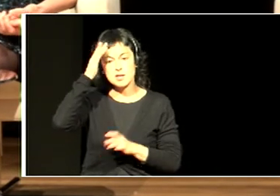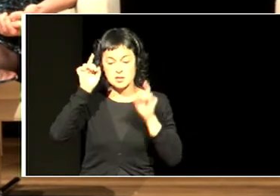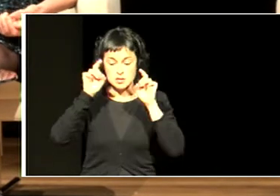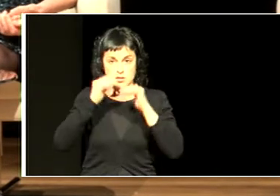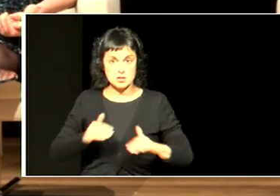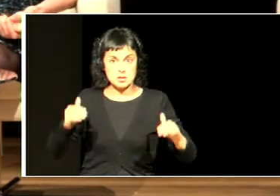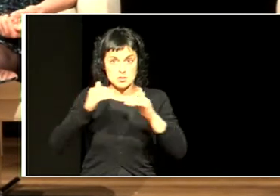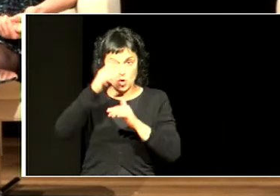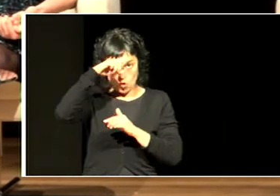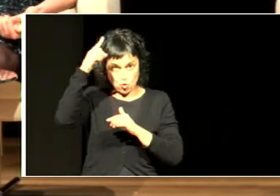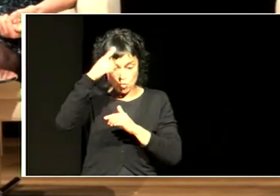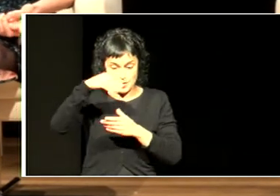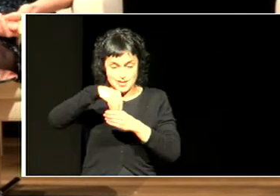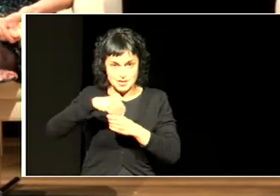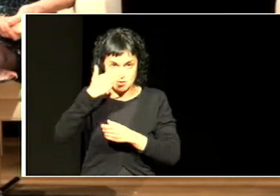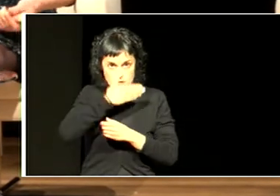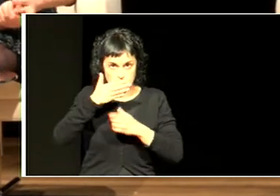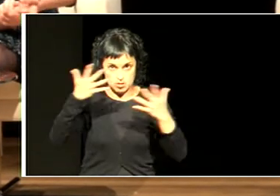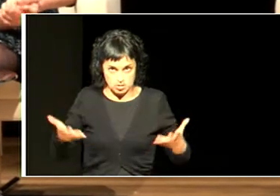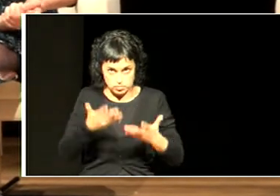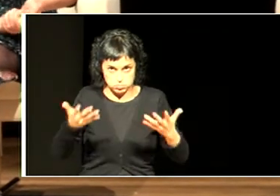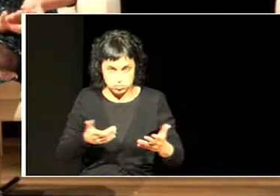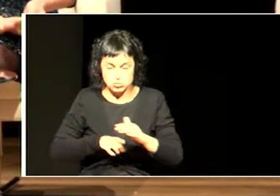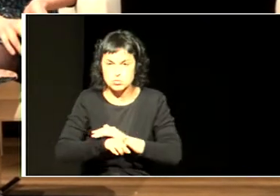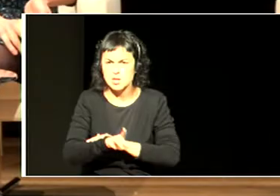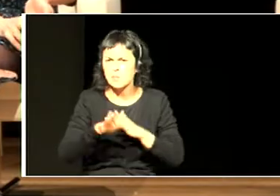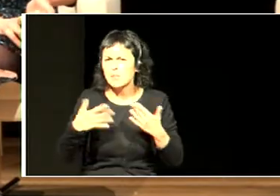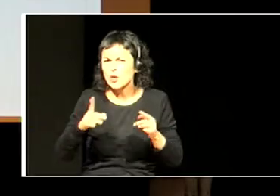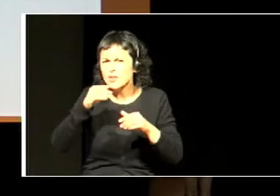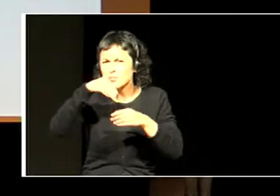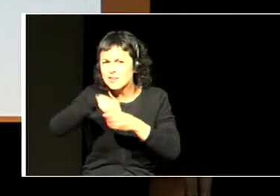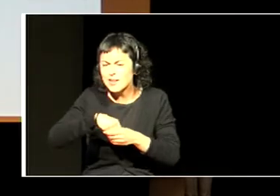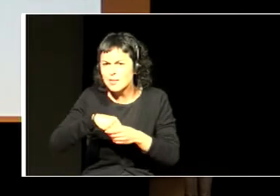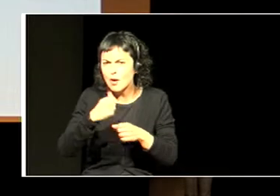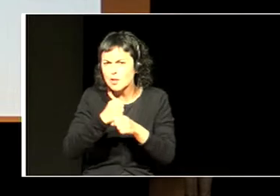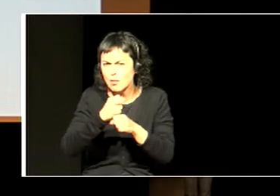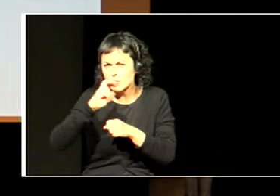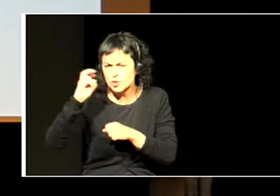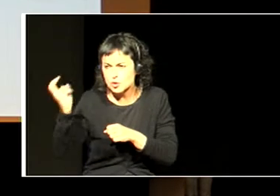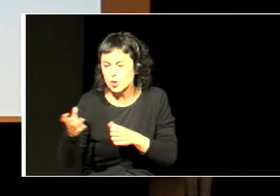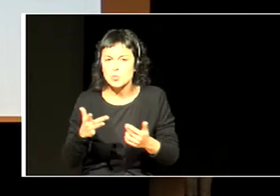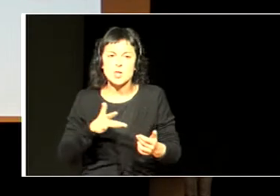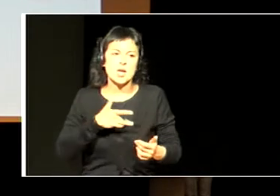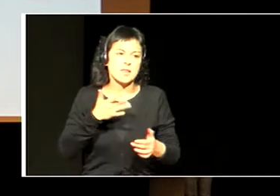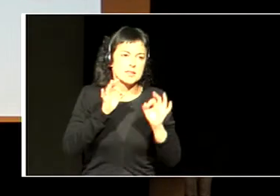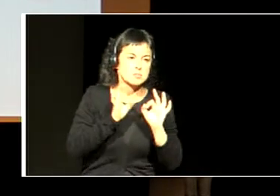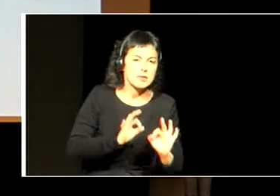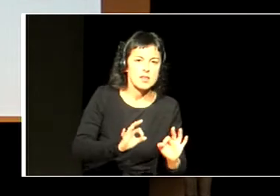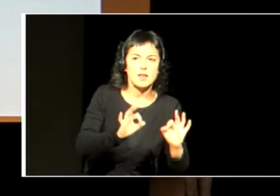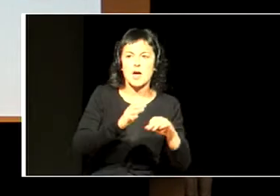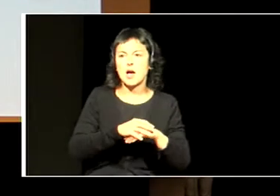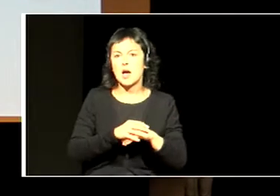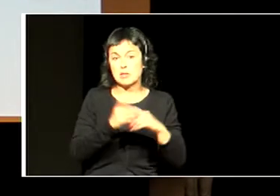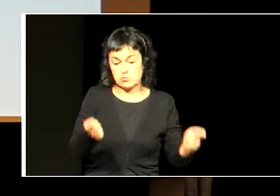eta bultzatzea, baina gero zeregin pilo badago. Data esanguratsuetan, kanpainak